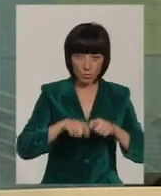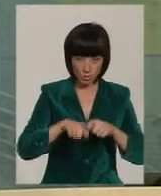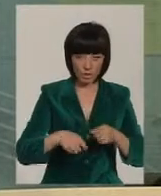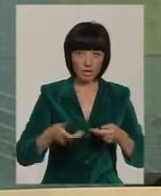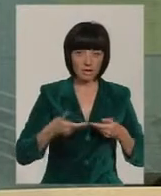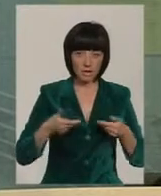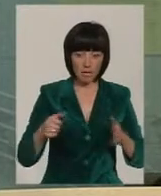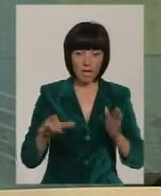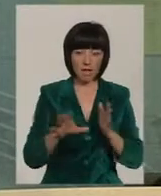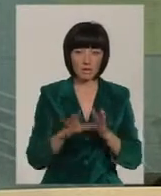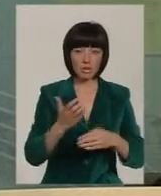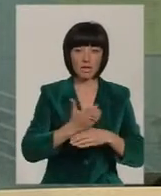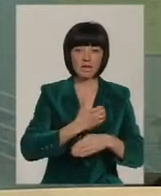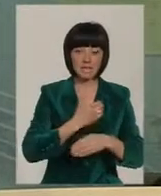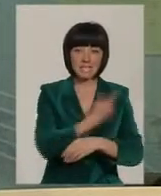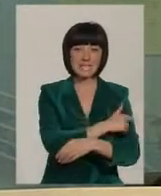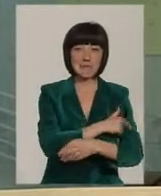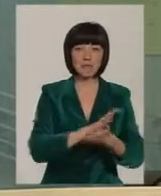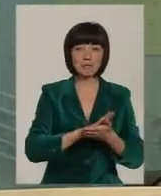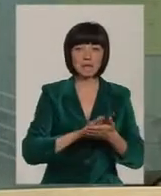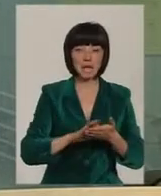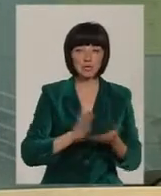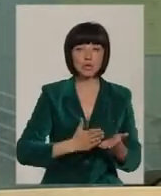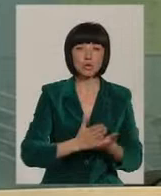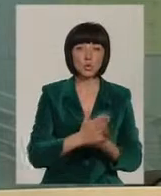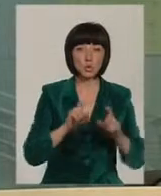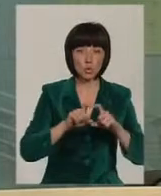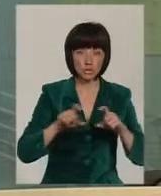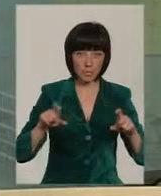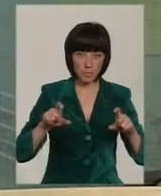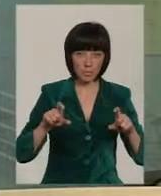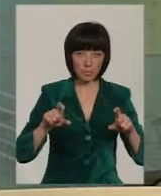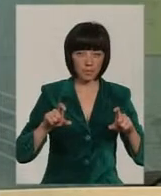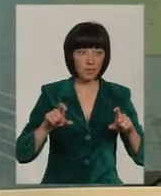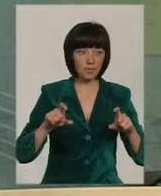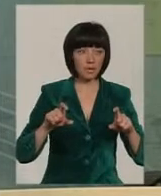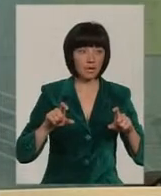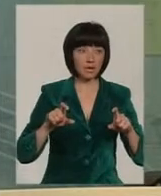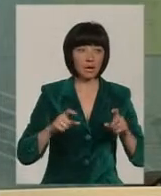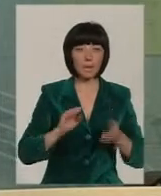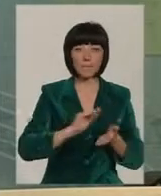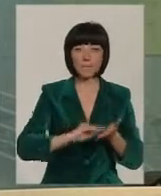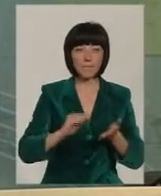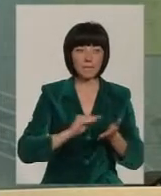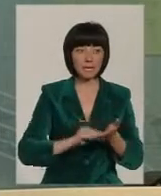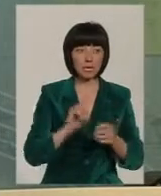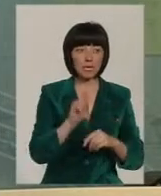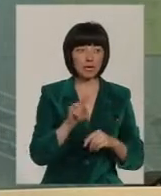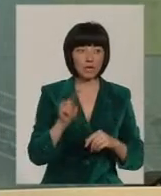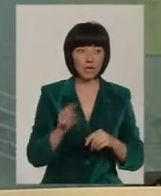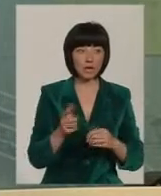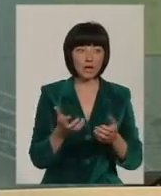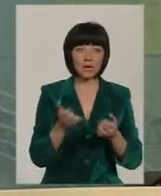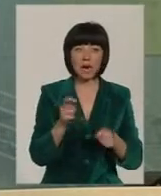нам електронкою надіслала санепідемслужба міськрайона Хмельницька. Отже, вони пишуть, що вони